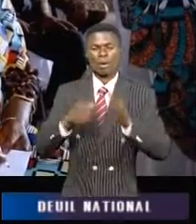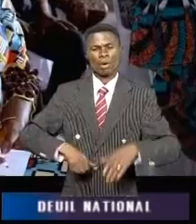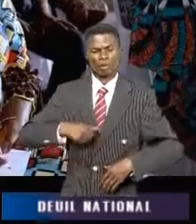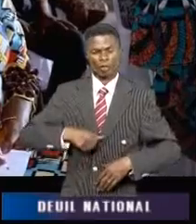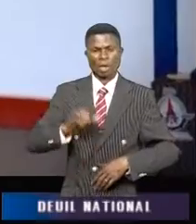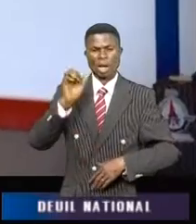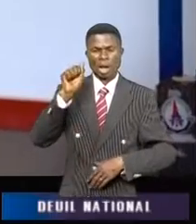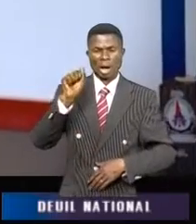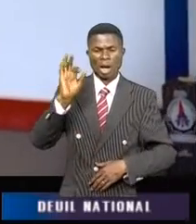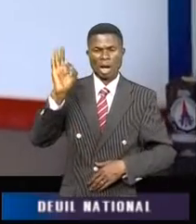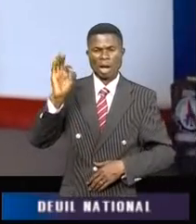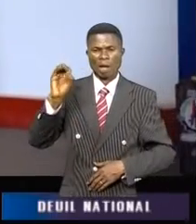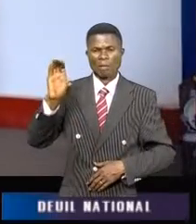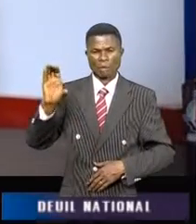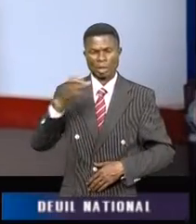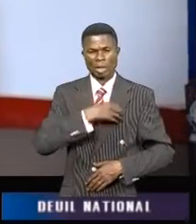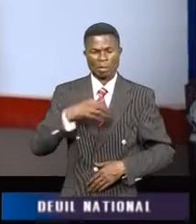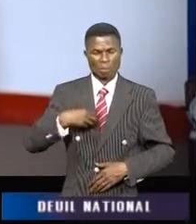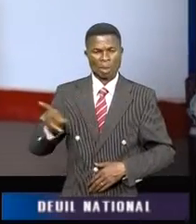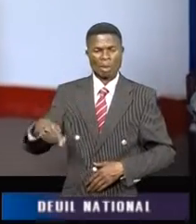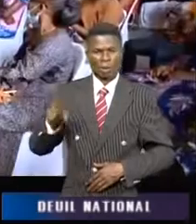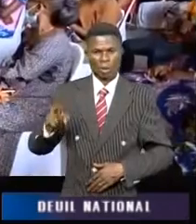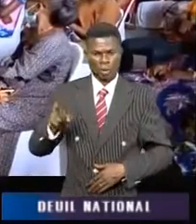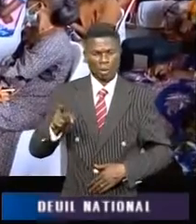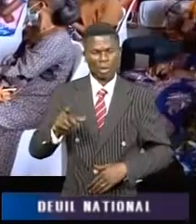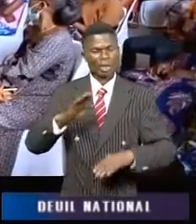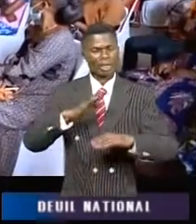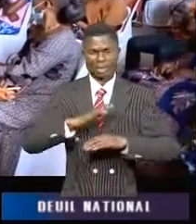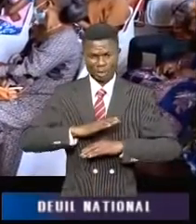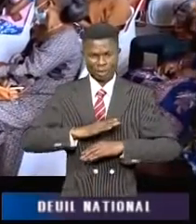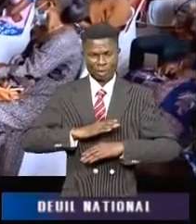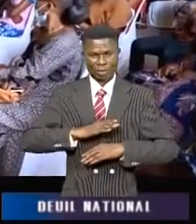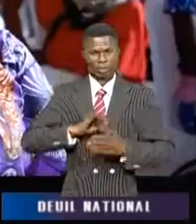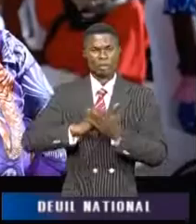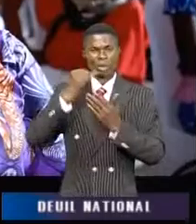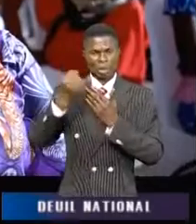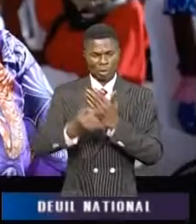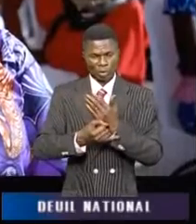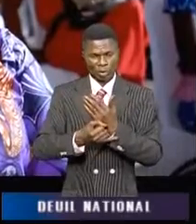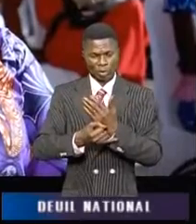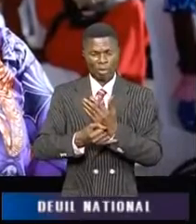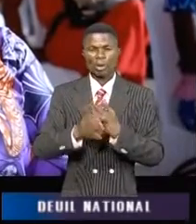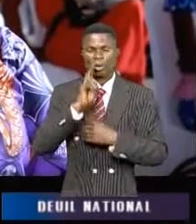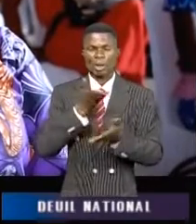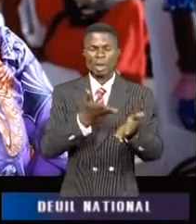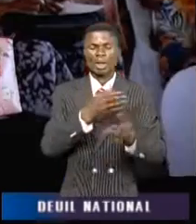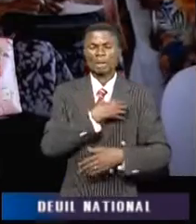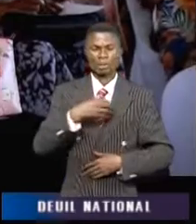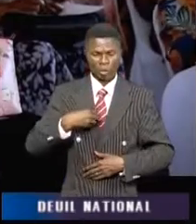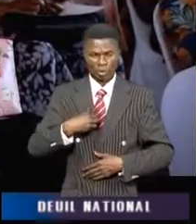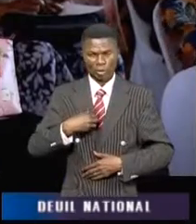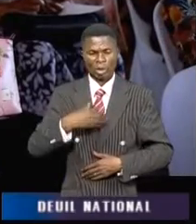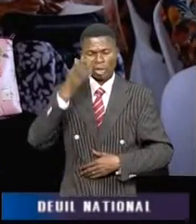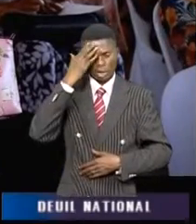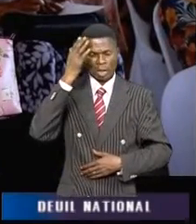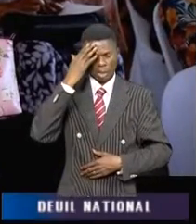sa présidente provinciale, Madame Edith Massamba, s'est dite satisfaite de cet atelier qui va sans nul doute aider la femme à prendre